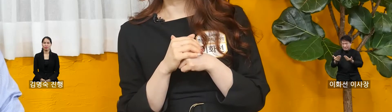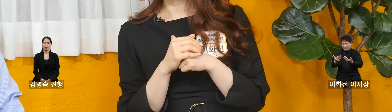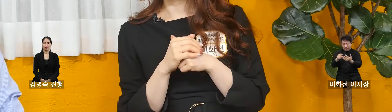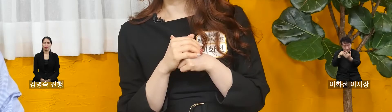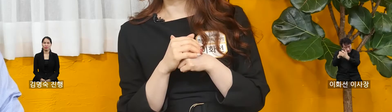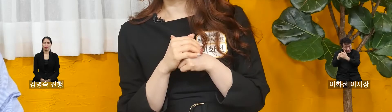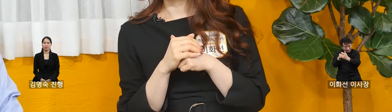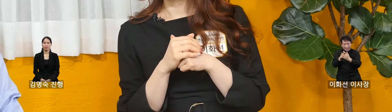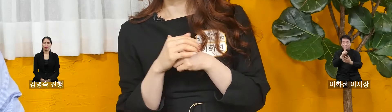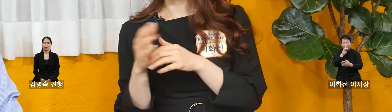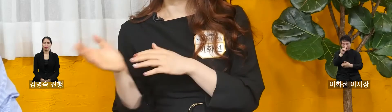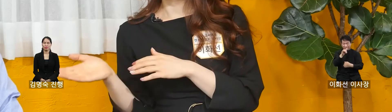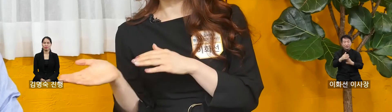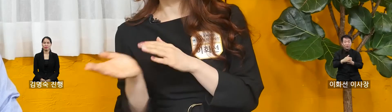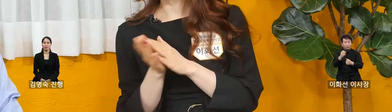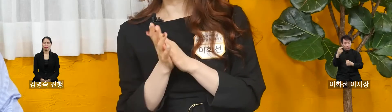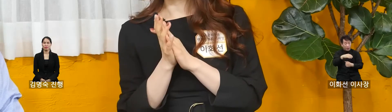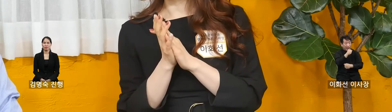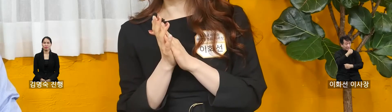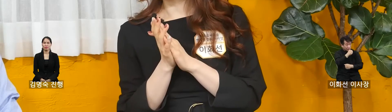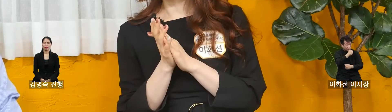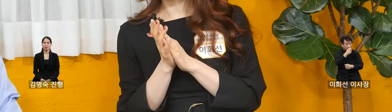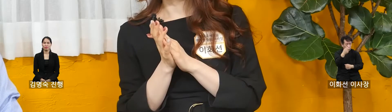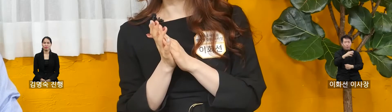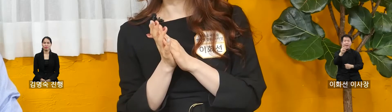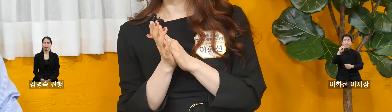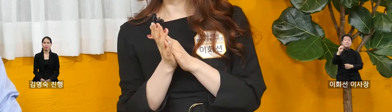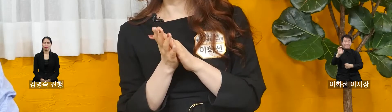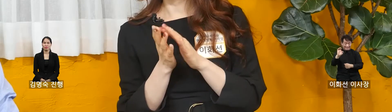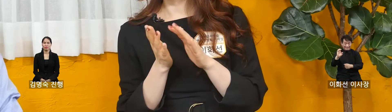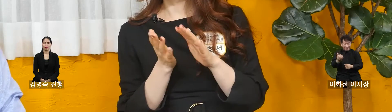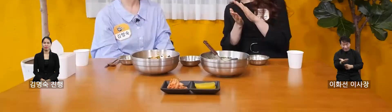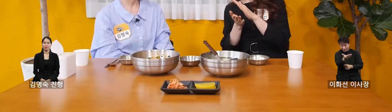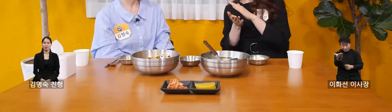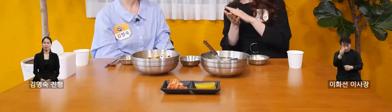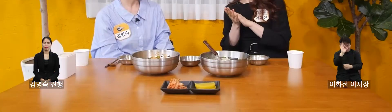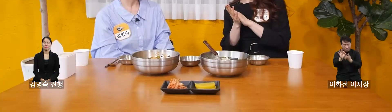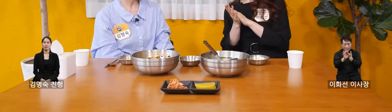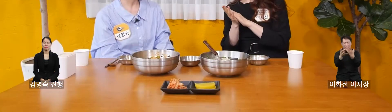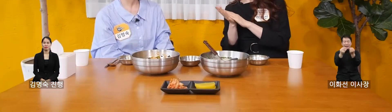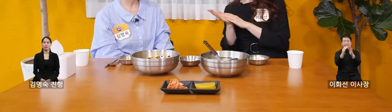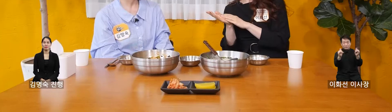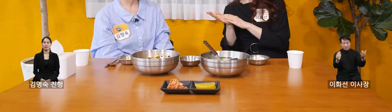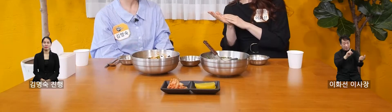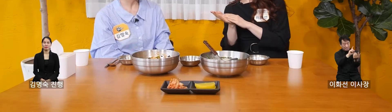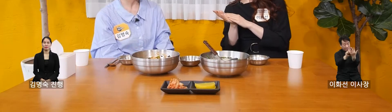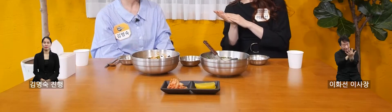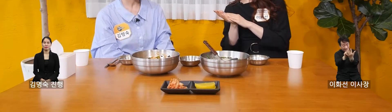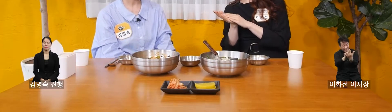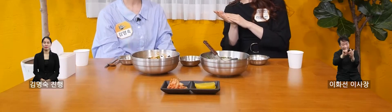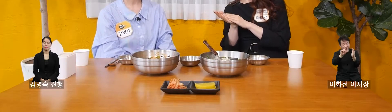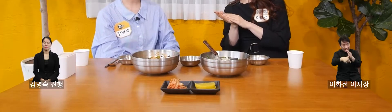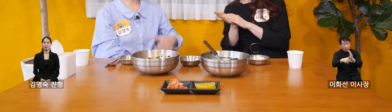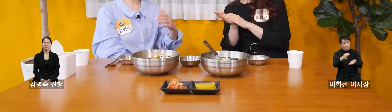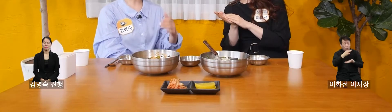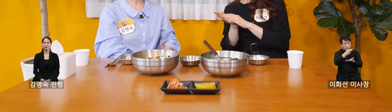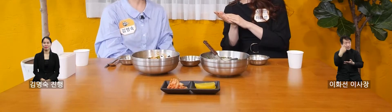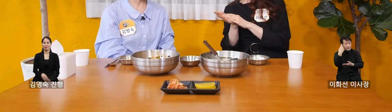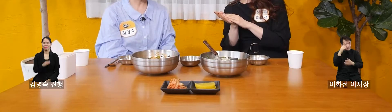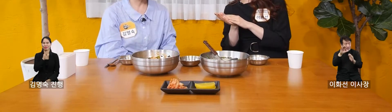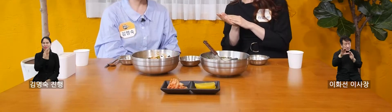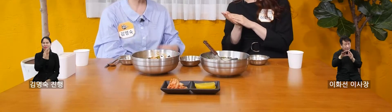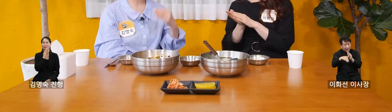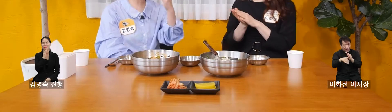아나운서 분들이라든가 우리 MC님도 많은 사람들 보면 목소리나 이런 거 들으면 조금은 짐작하시는 부분이 있죠. 뭐 그